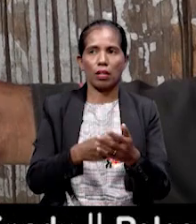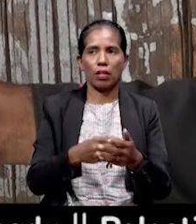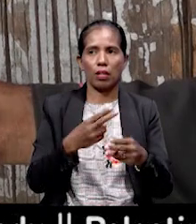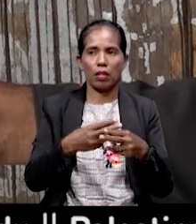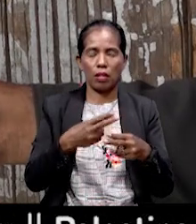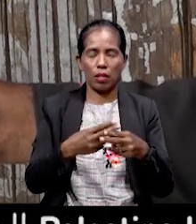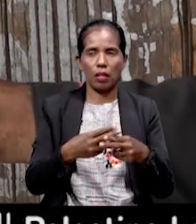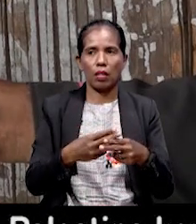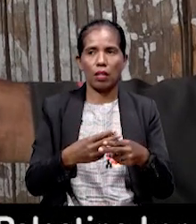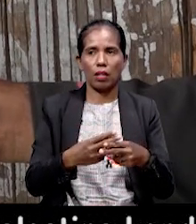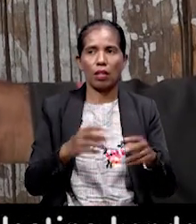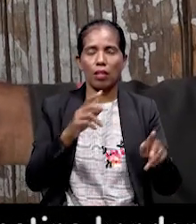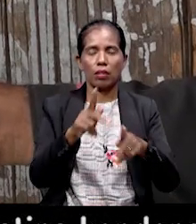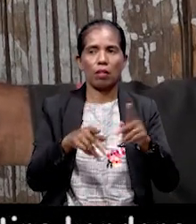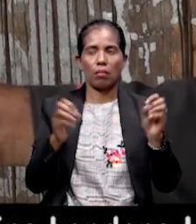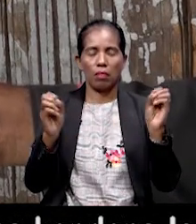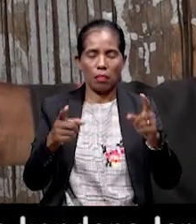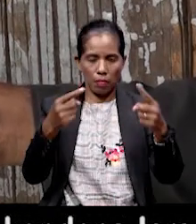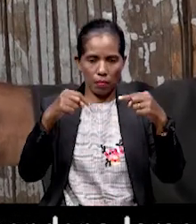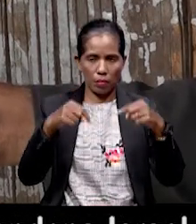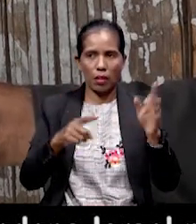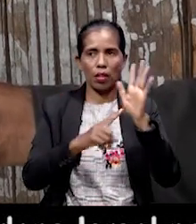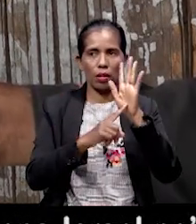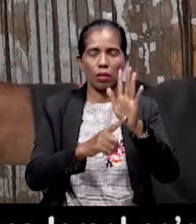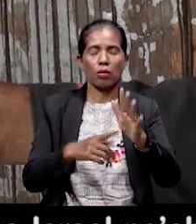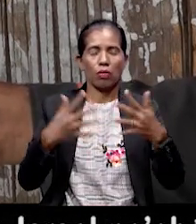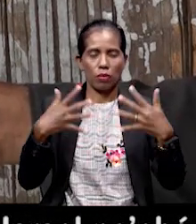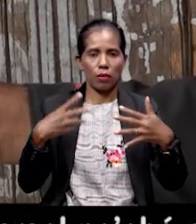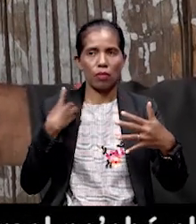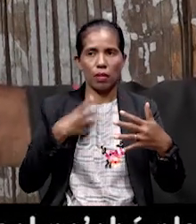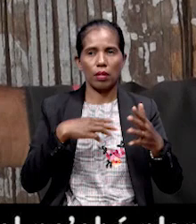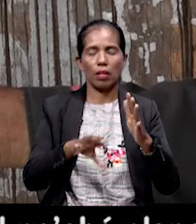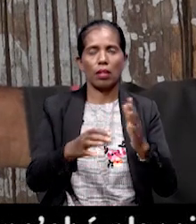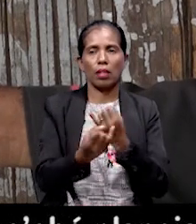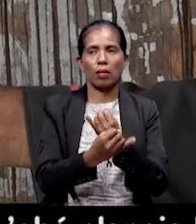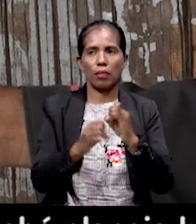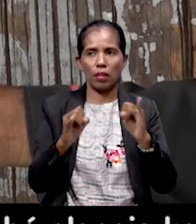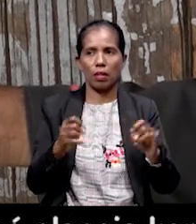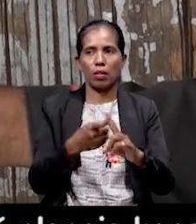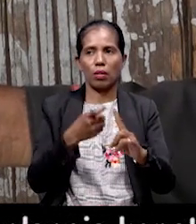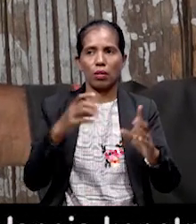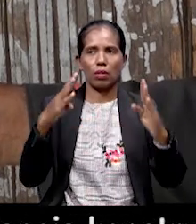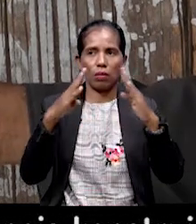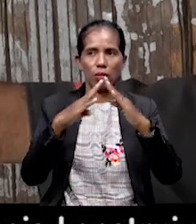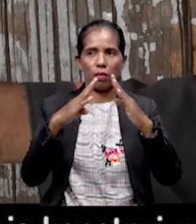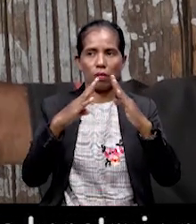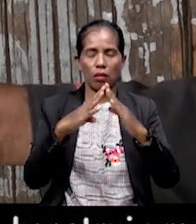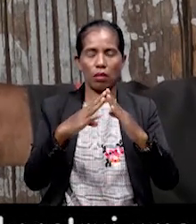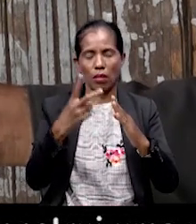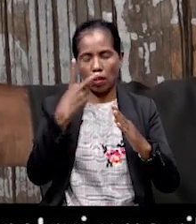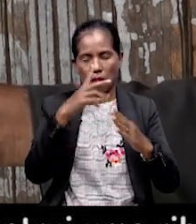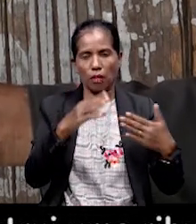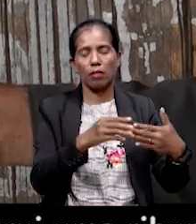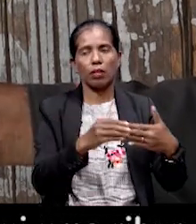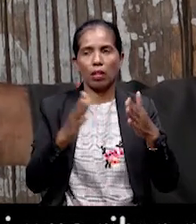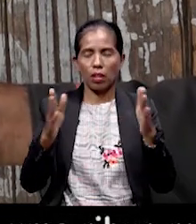tamane laos ba emaruma mai ko maka mai haturu funu ba ita hetan ukuang liusi Uma-Lisan ligamos ba lideran sana